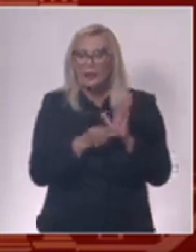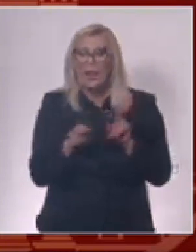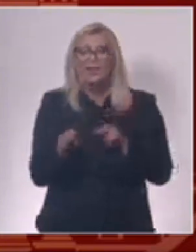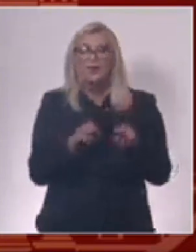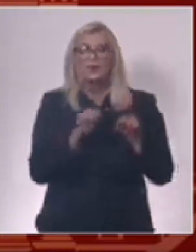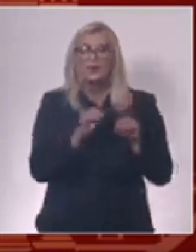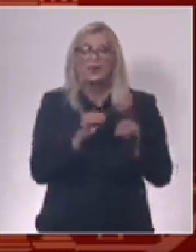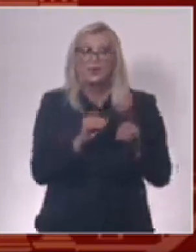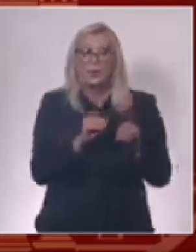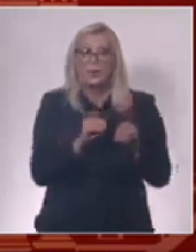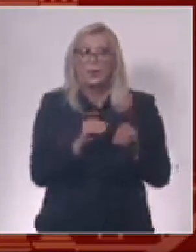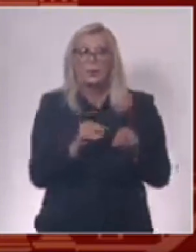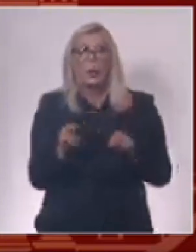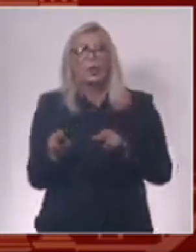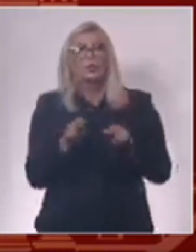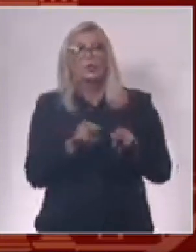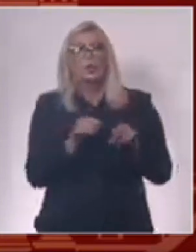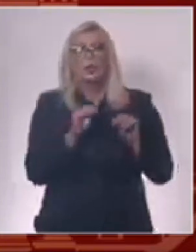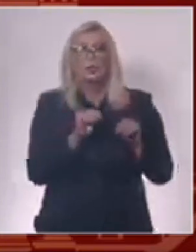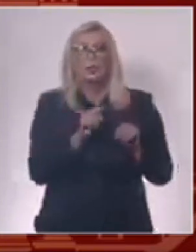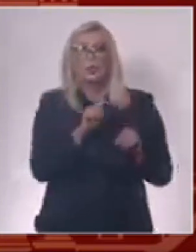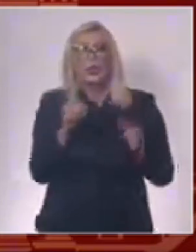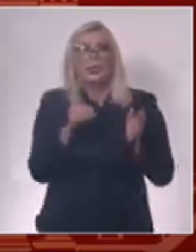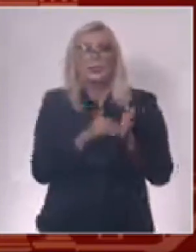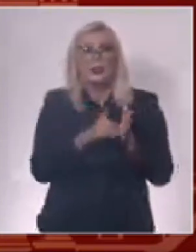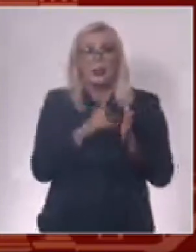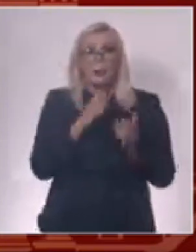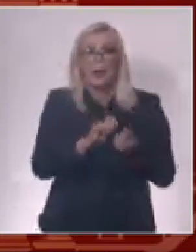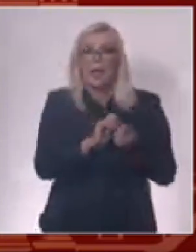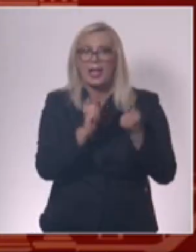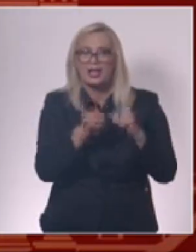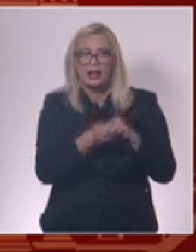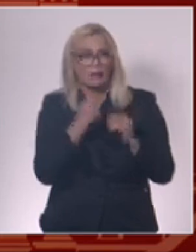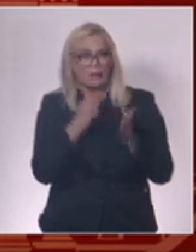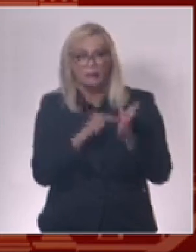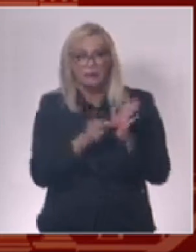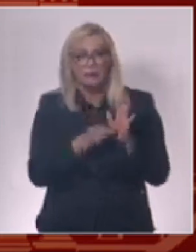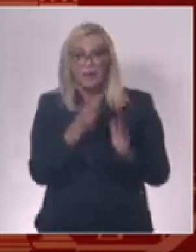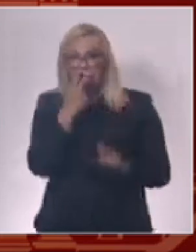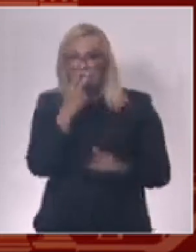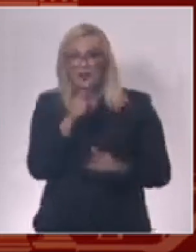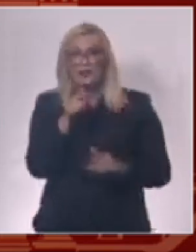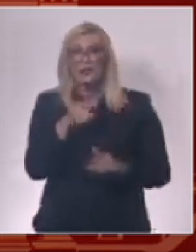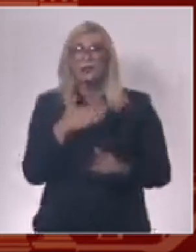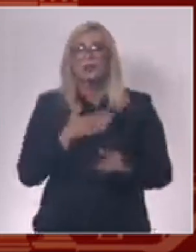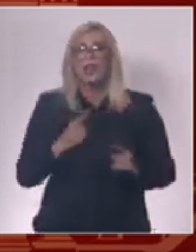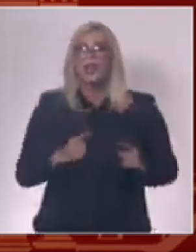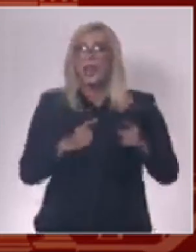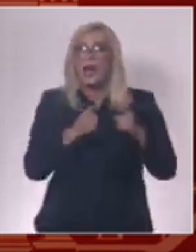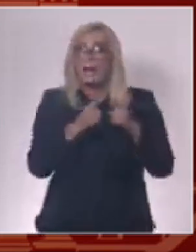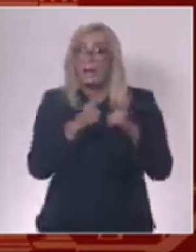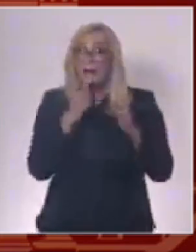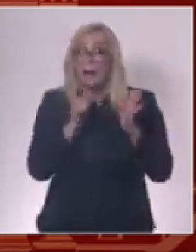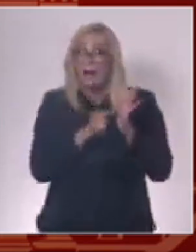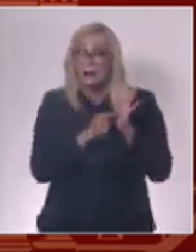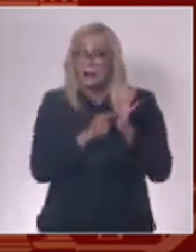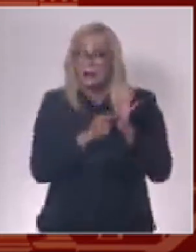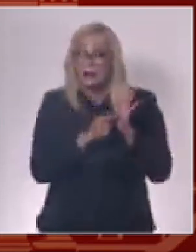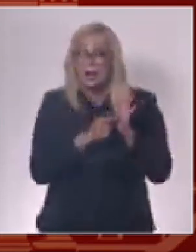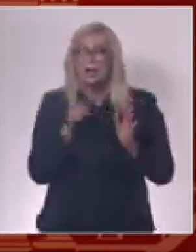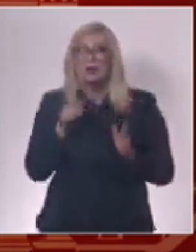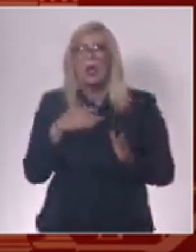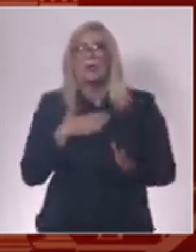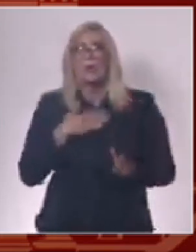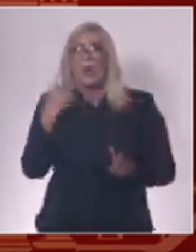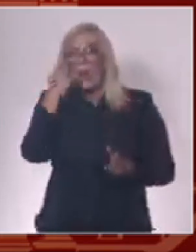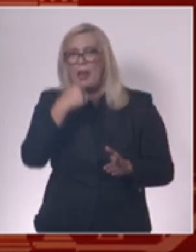Судскиот совет и реформите во правосудството не ни требаат реформски агенди за да ги видиме. Тие се наш врвен приоритет. Тие се мој